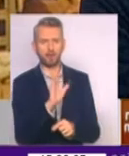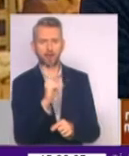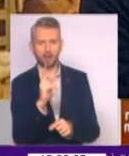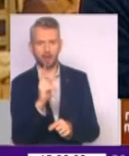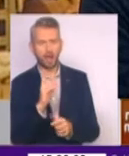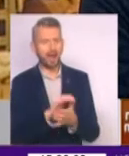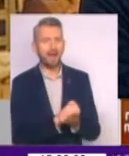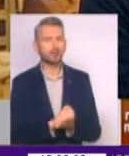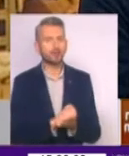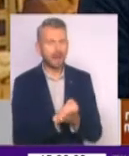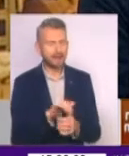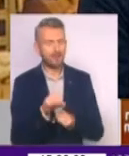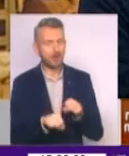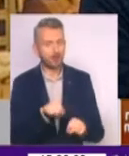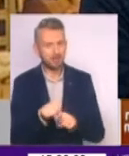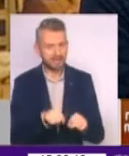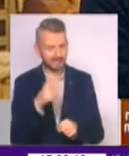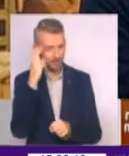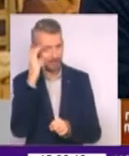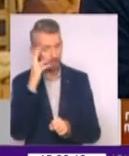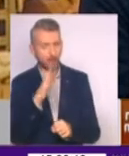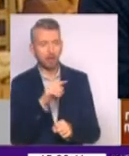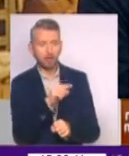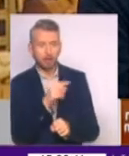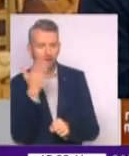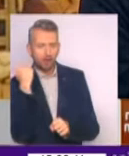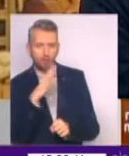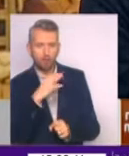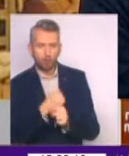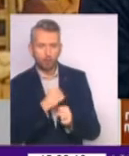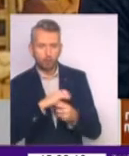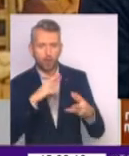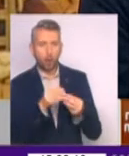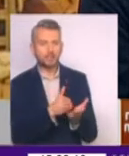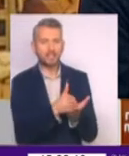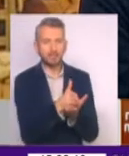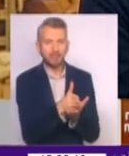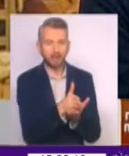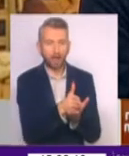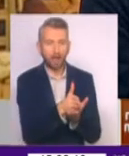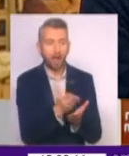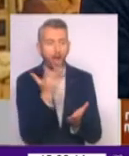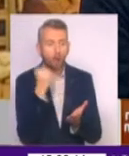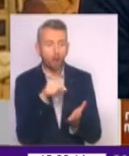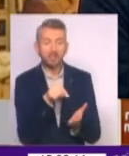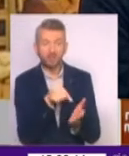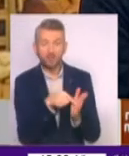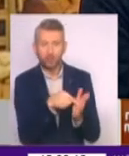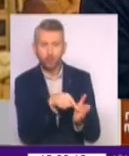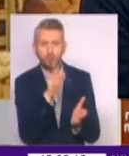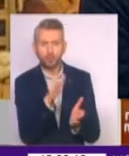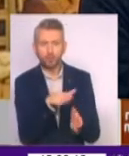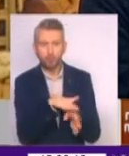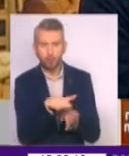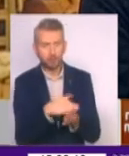Асоціація велосипедистів Києва, була розроблена концепція. Коли вона буде впроваджена, наприклад, на